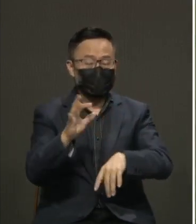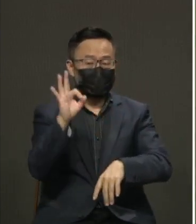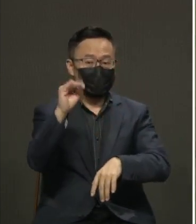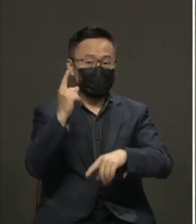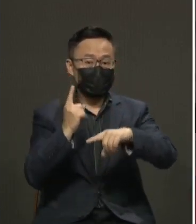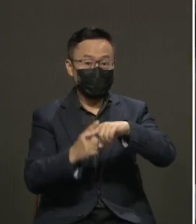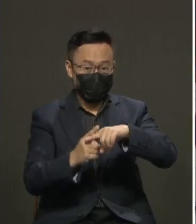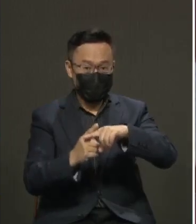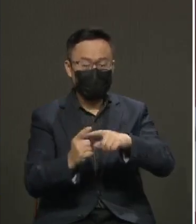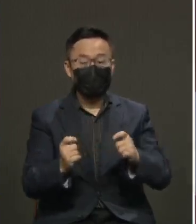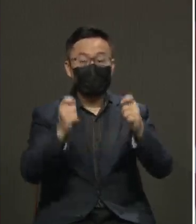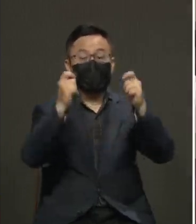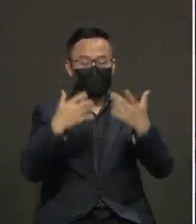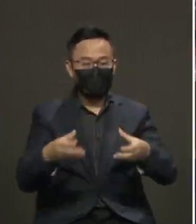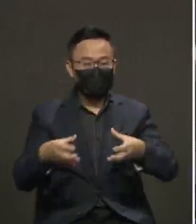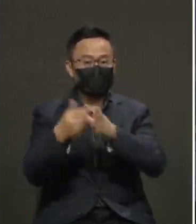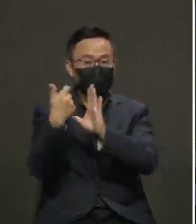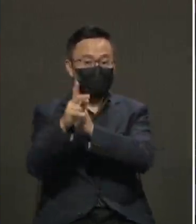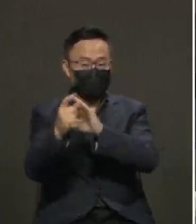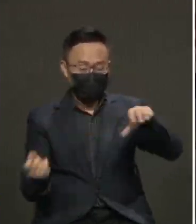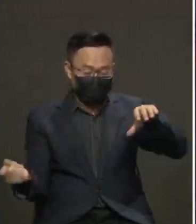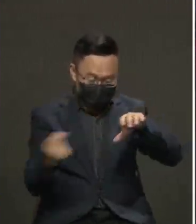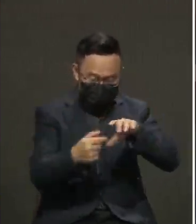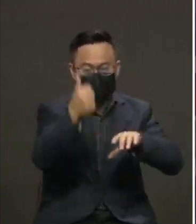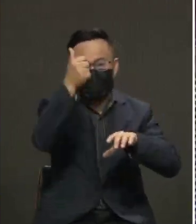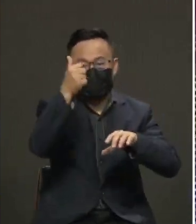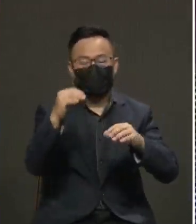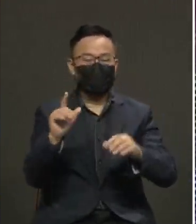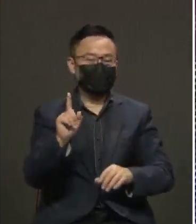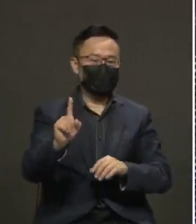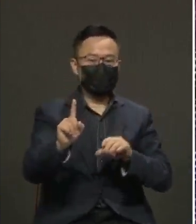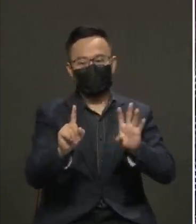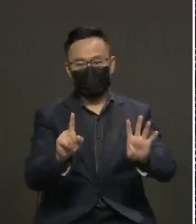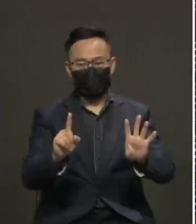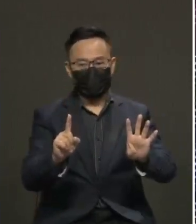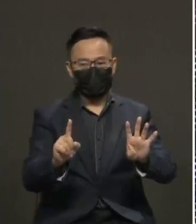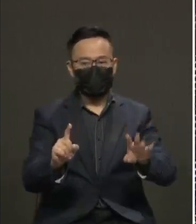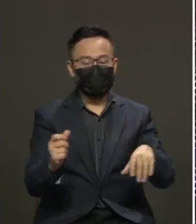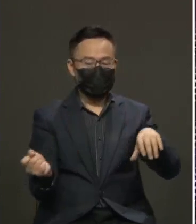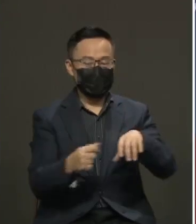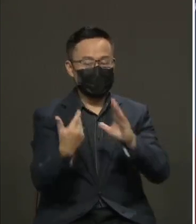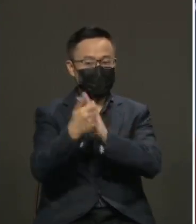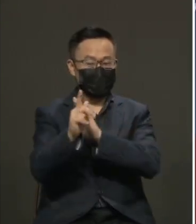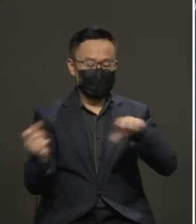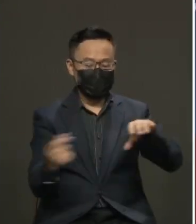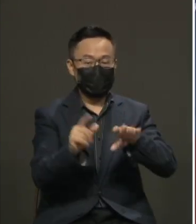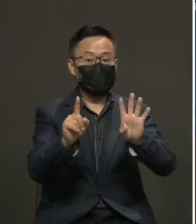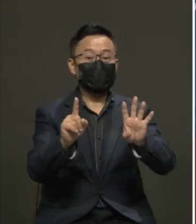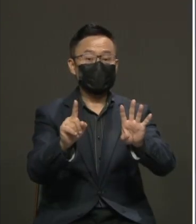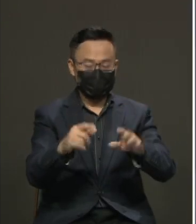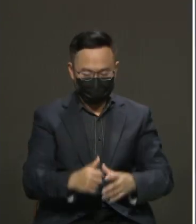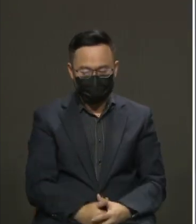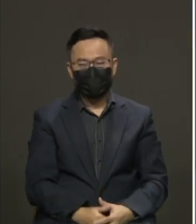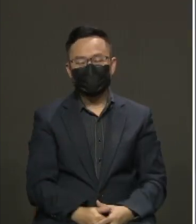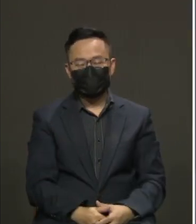มเยือนนะคะก็มาได้ประตูตีไข่แตกลูกนี้เป็นโรมโบโรคาบราวนะคะที่ยิงจ่อๆนะคะอาจจะเหลือเวลาน้อยนิดแต่ขอให้ได้ยิ